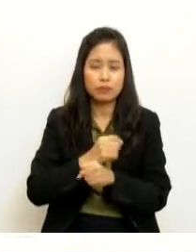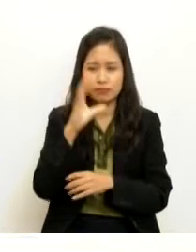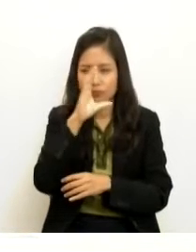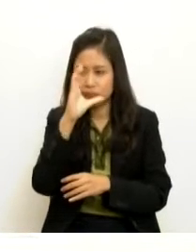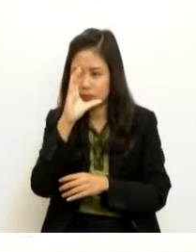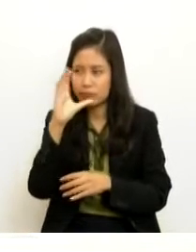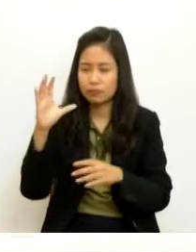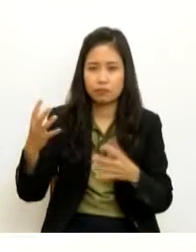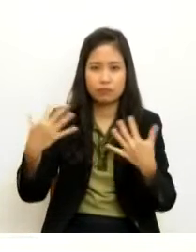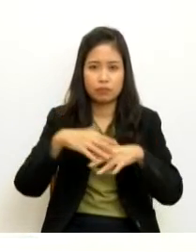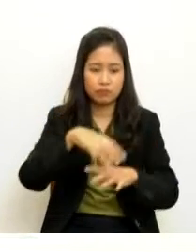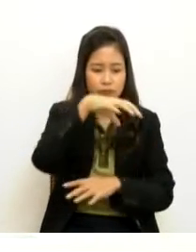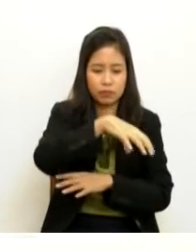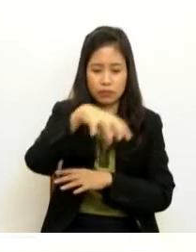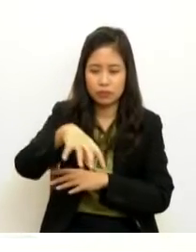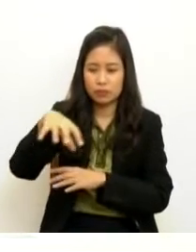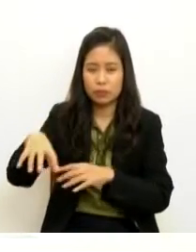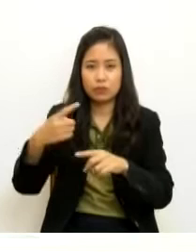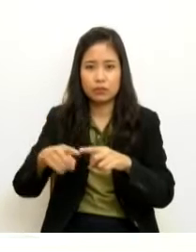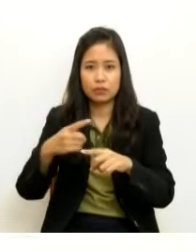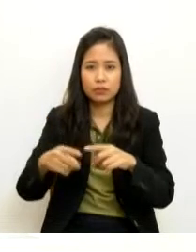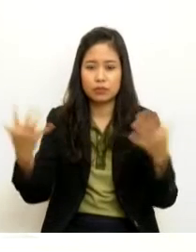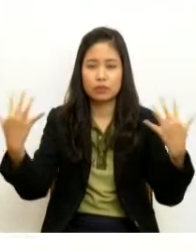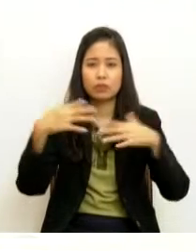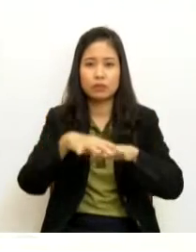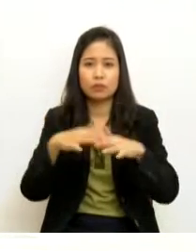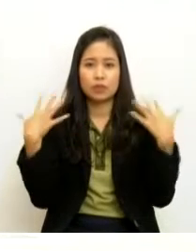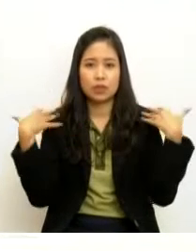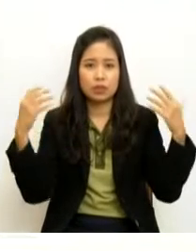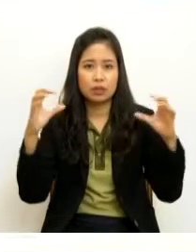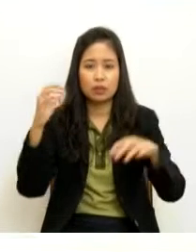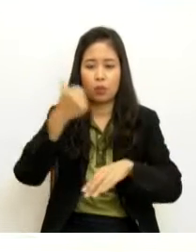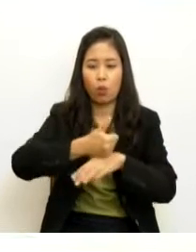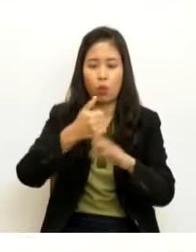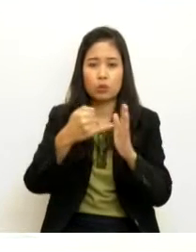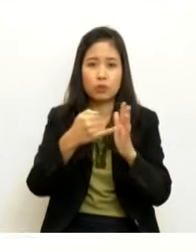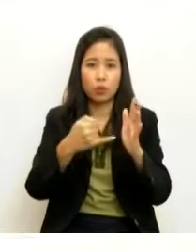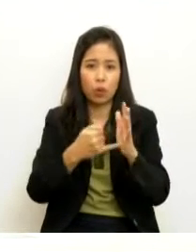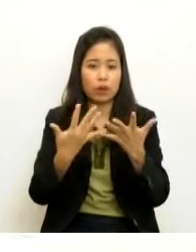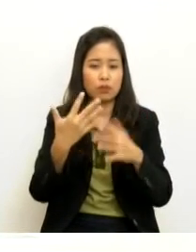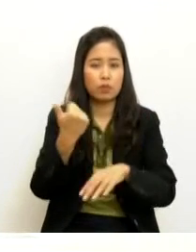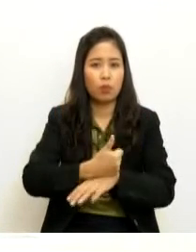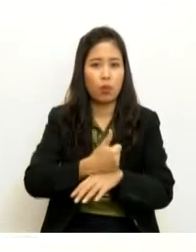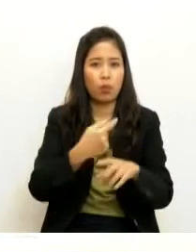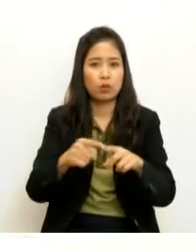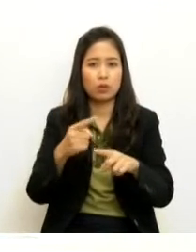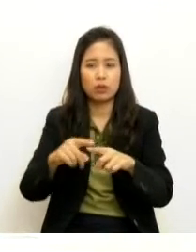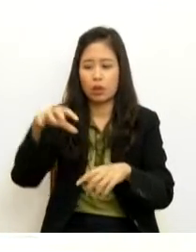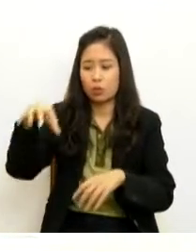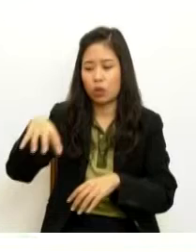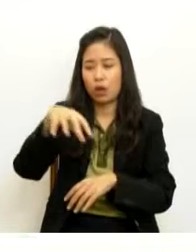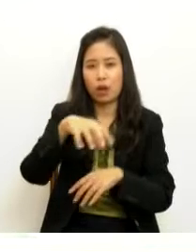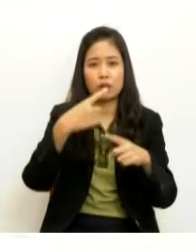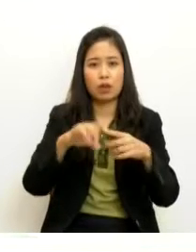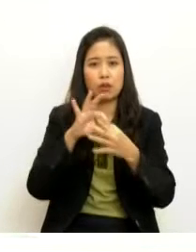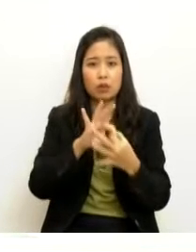มือจากทั้งหัวหน้าส่วนราชการท่านผู้ว่าการจังหวัดส่วนท้องถิ่นและหน่วยงานราชการที่เกี่ยวข้อง